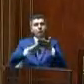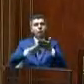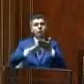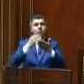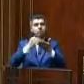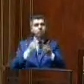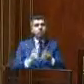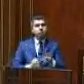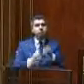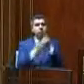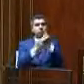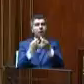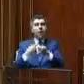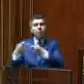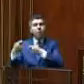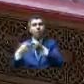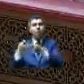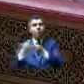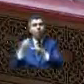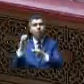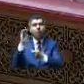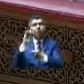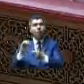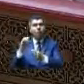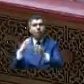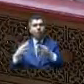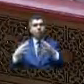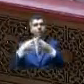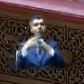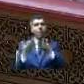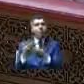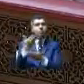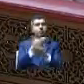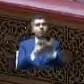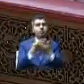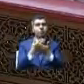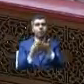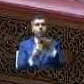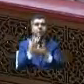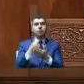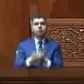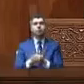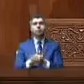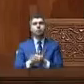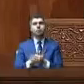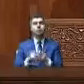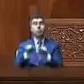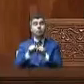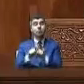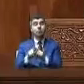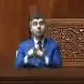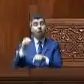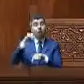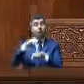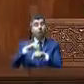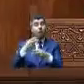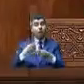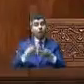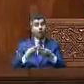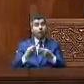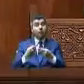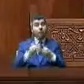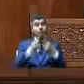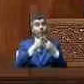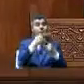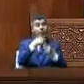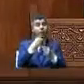الخارجية تترجم بسياسات قطاعية مندمجة للتطوير وتنويع العرض التصديري واعتماد خطة للترويج له، إضافة